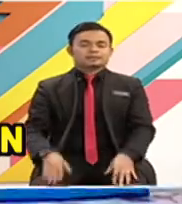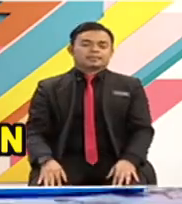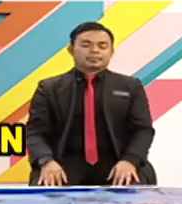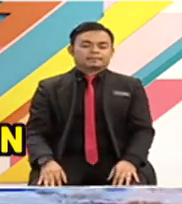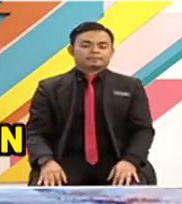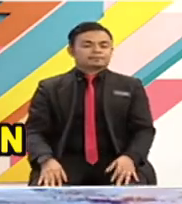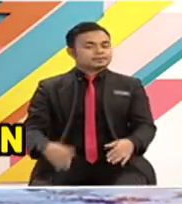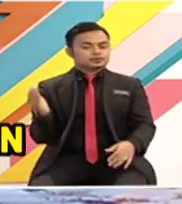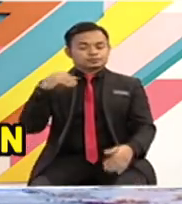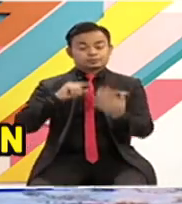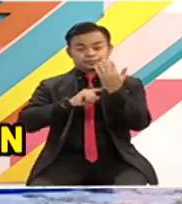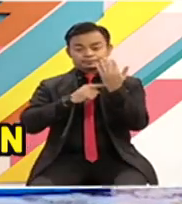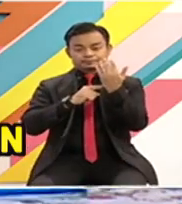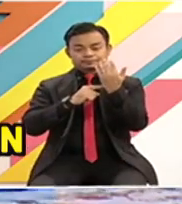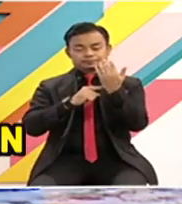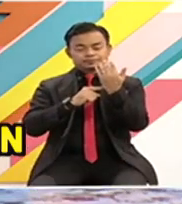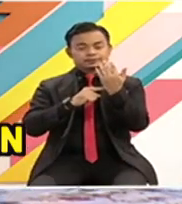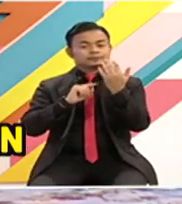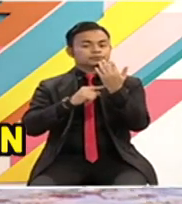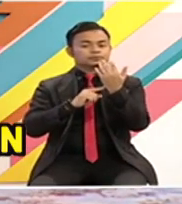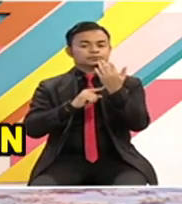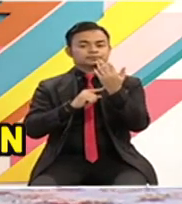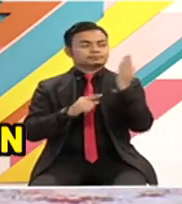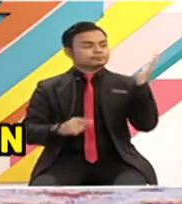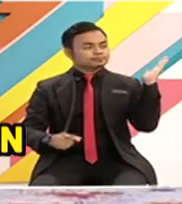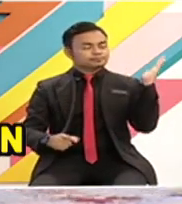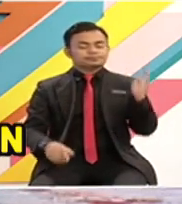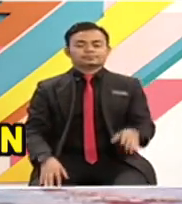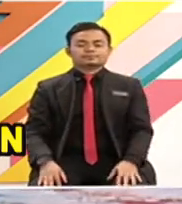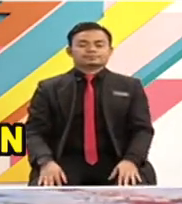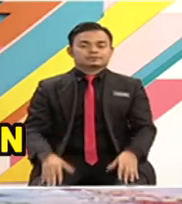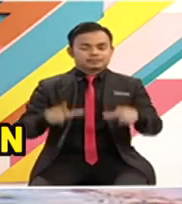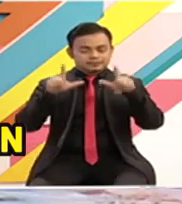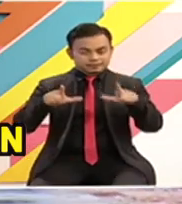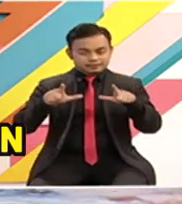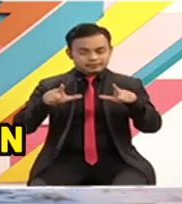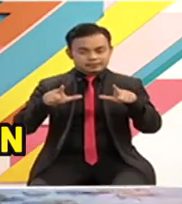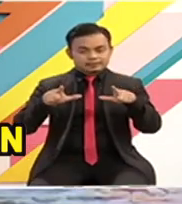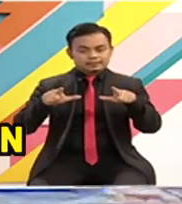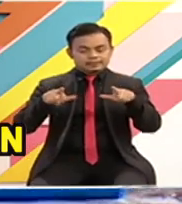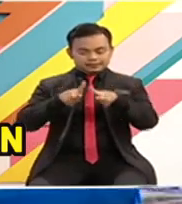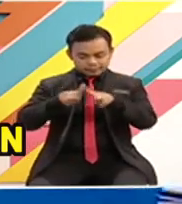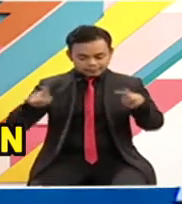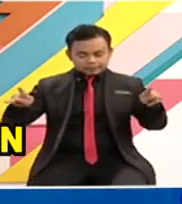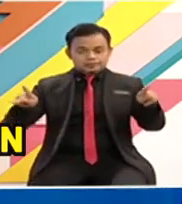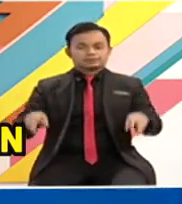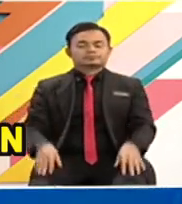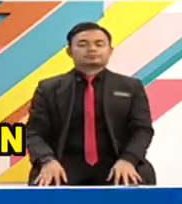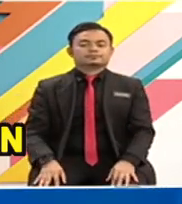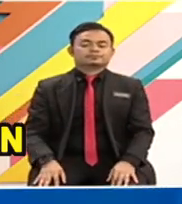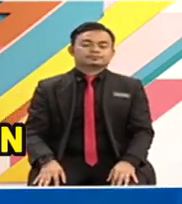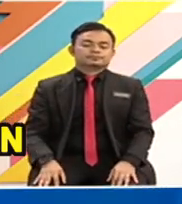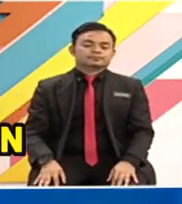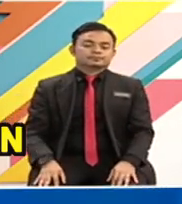diatas palang yang ada di dalam ini Oke jangan-jangan sewot ini jangan